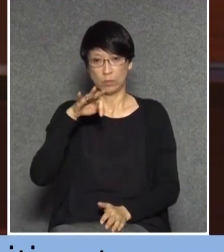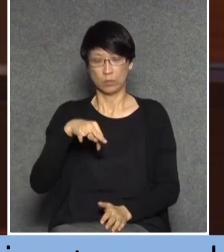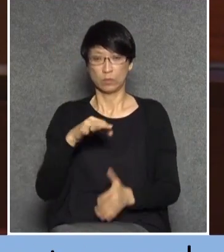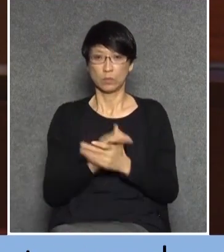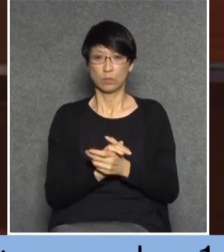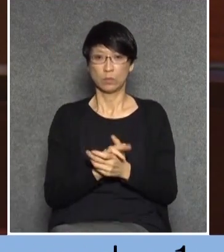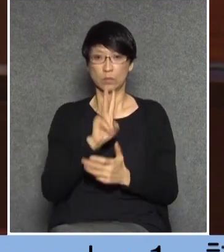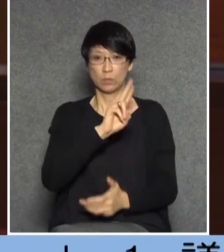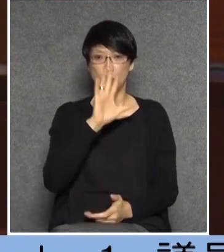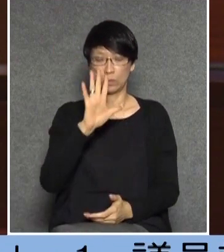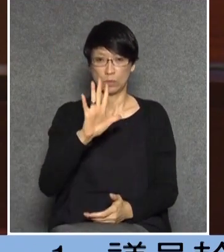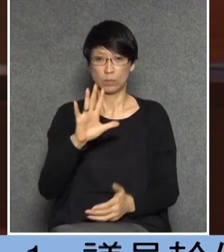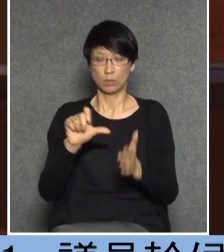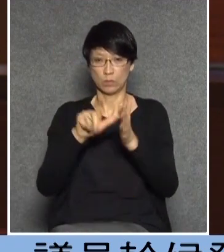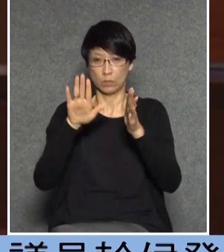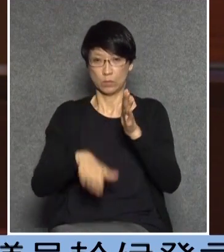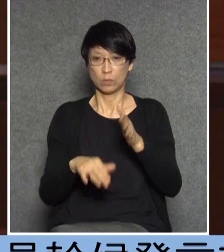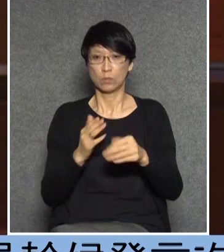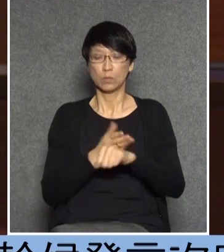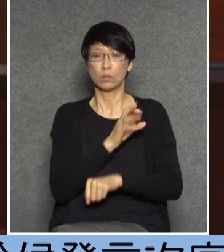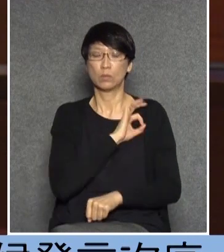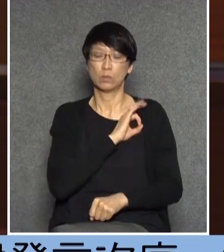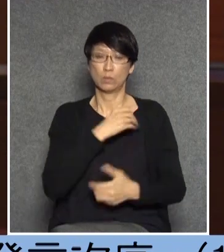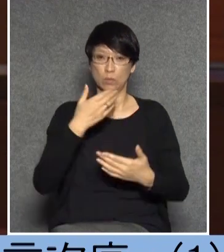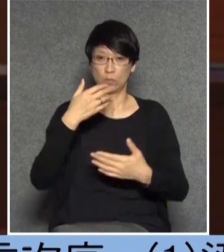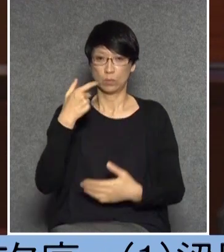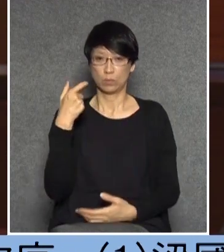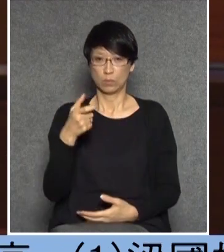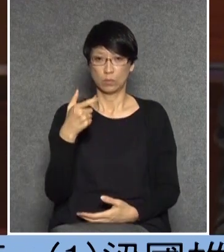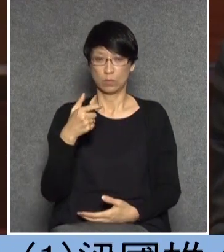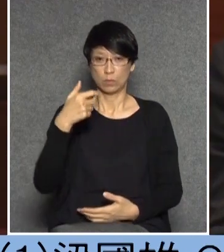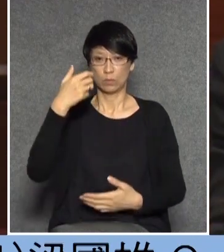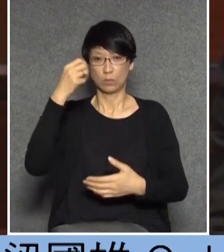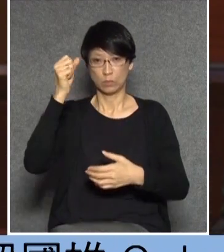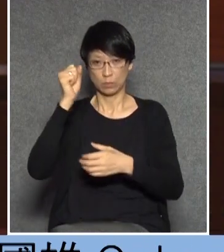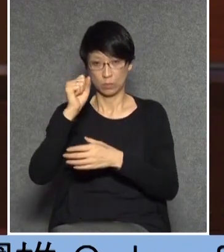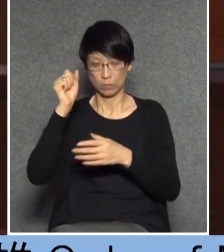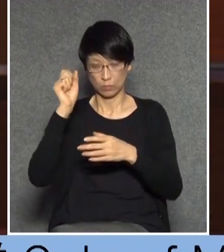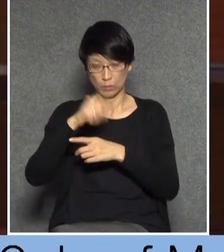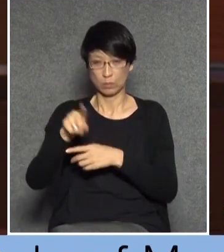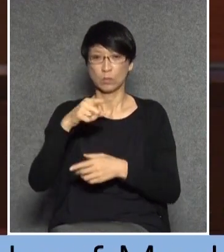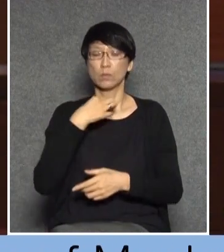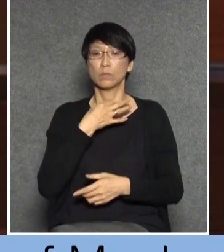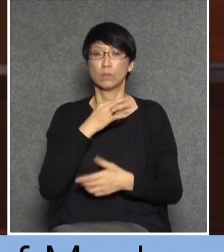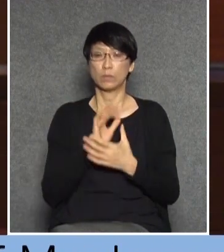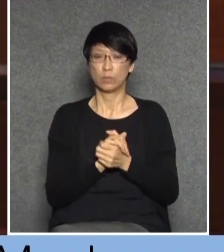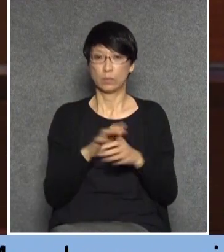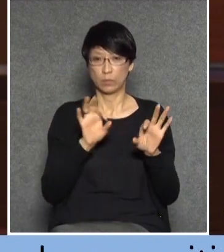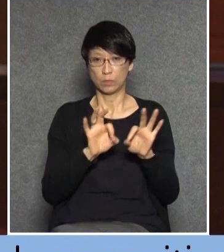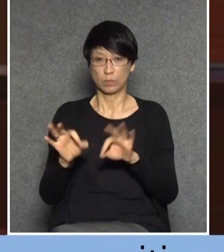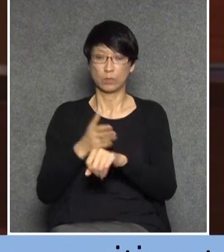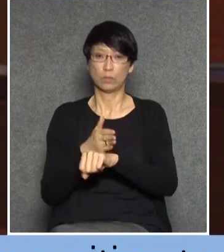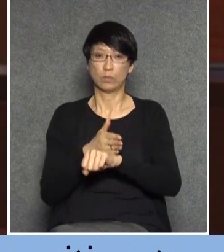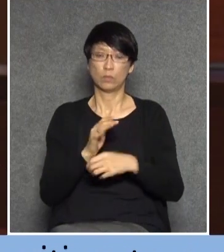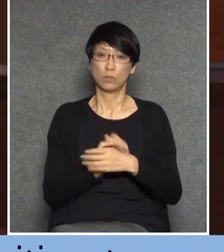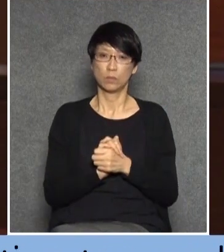25年的新低，加上社會就調整收費方案未有共識，所以暫緩推行。特區